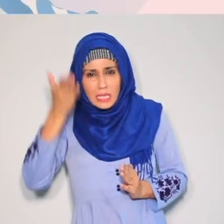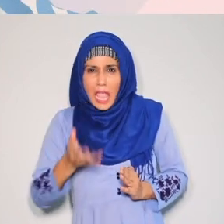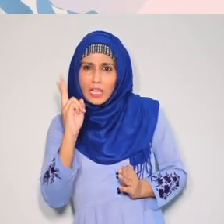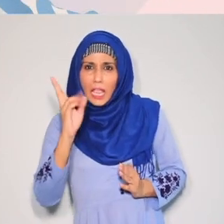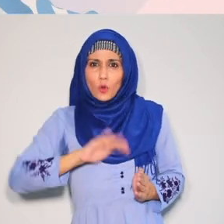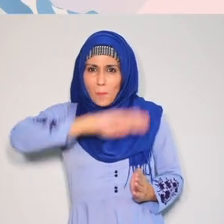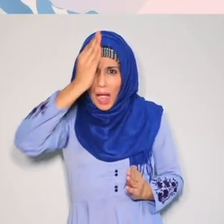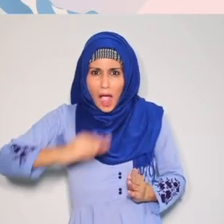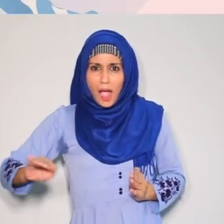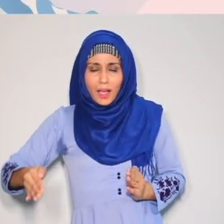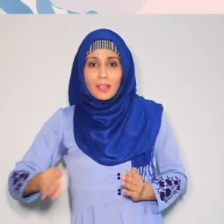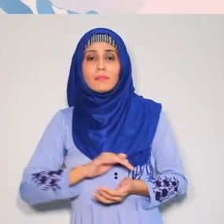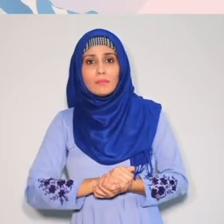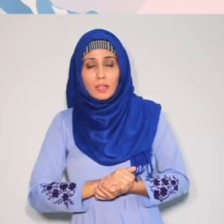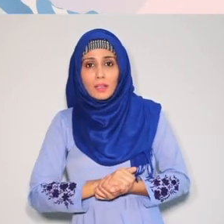है K2,